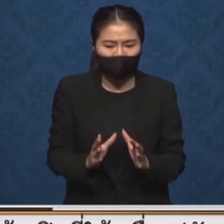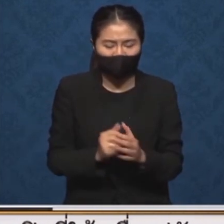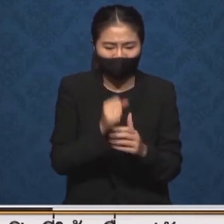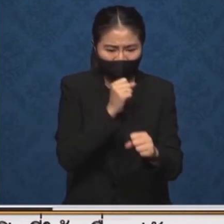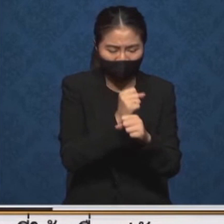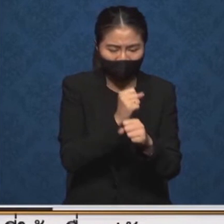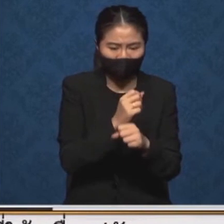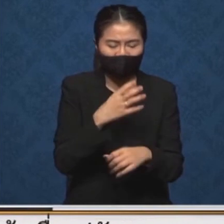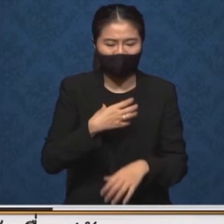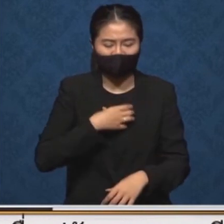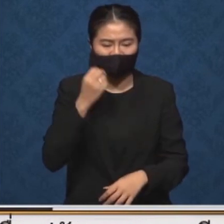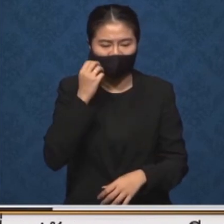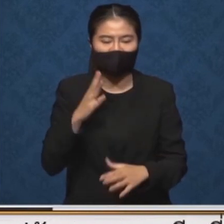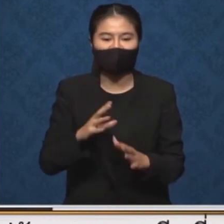า